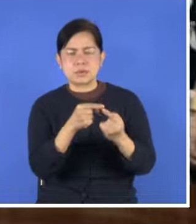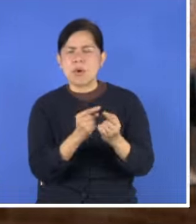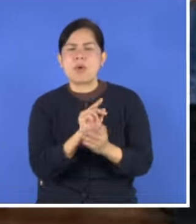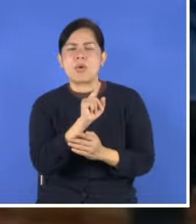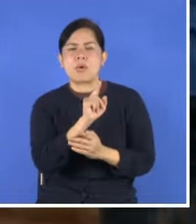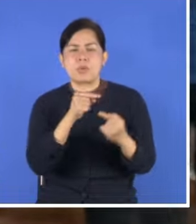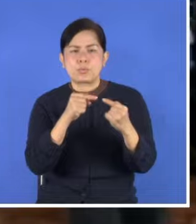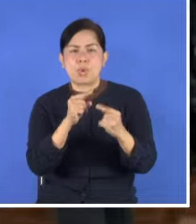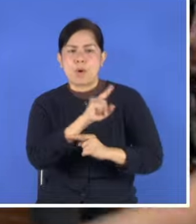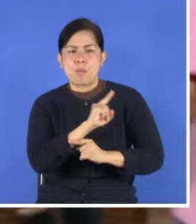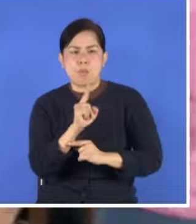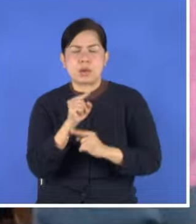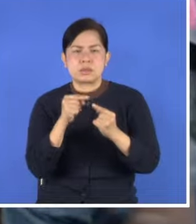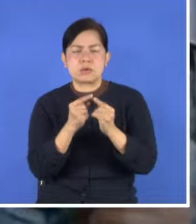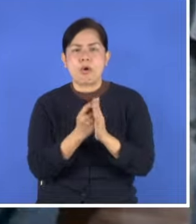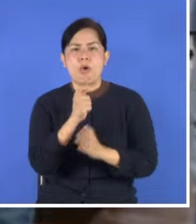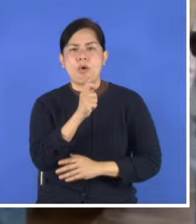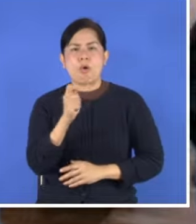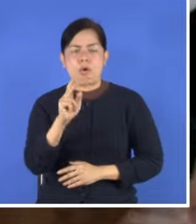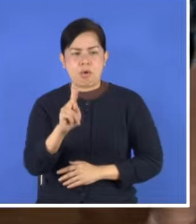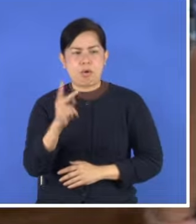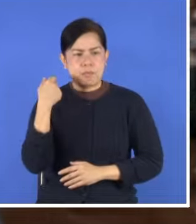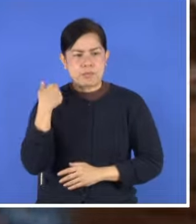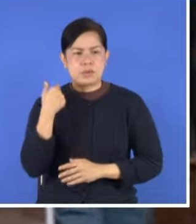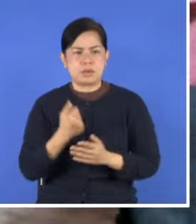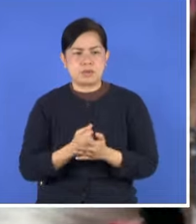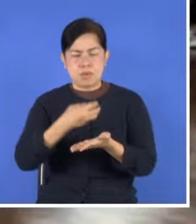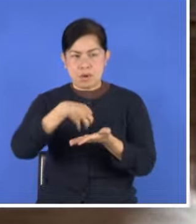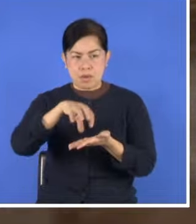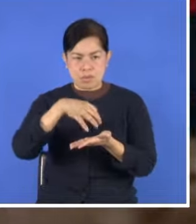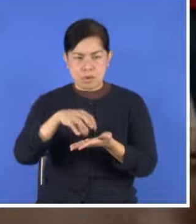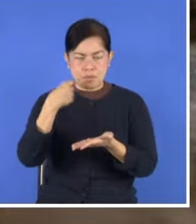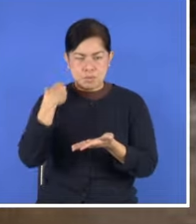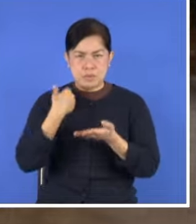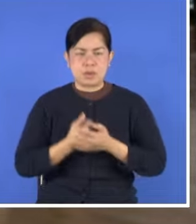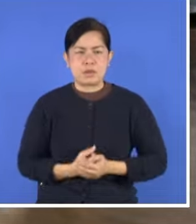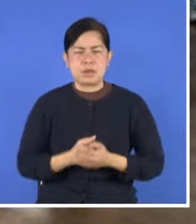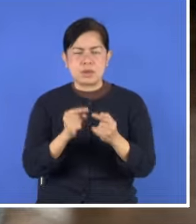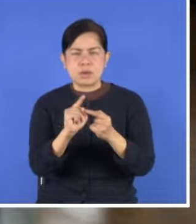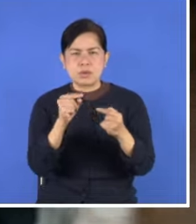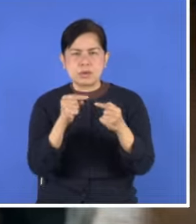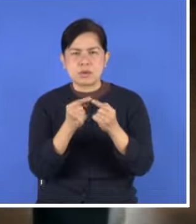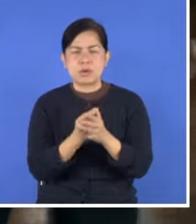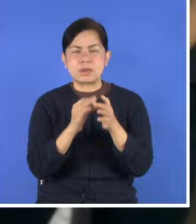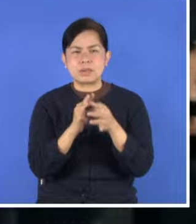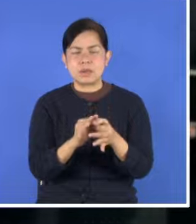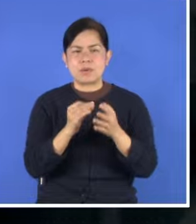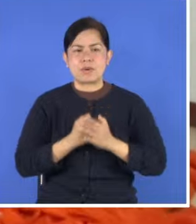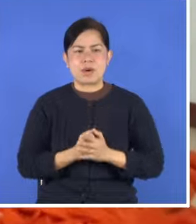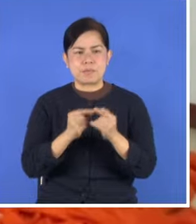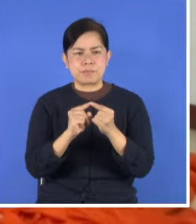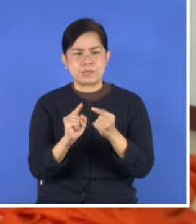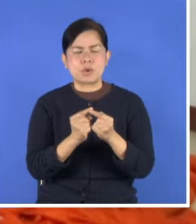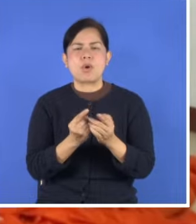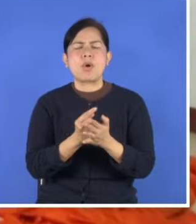พรรษาโดยเมื่อมีพระเทศน์ถึงกันชูชกก็จะมีชาวบ้านใช้ผ้าจีวรเก่าๆเนี่ยมาพันกายพันรอบกายให้มิด